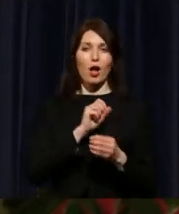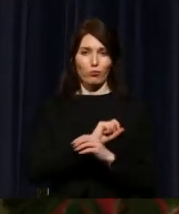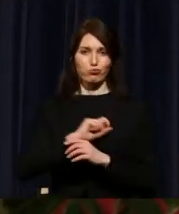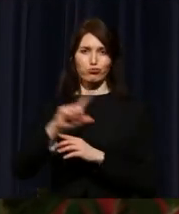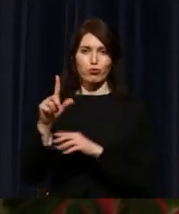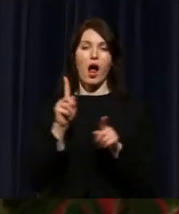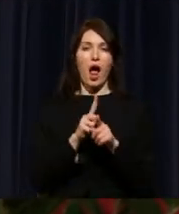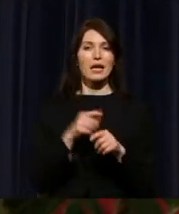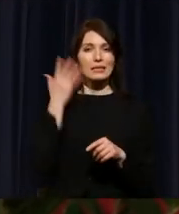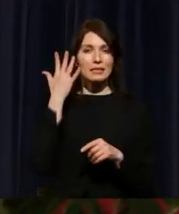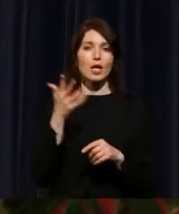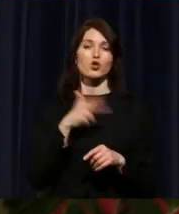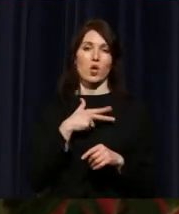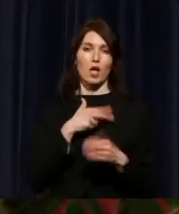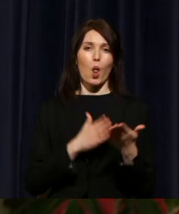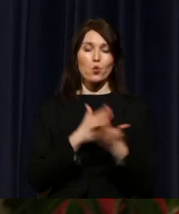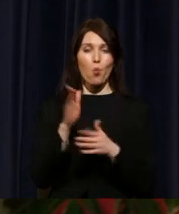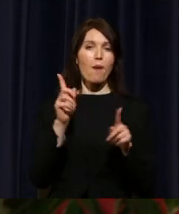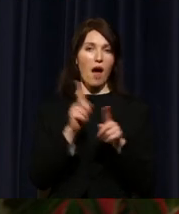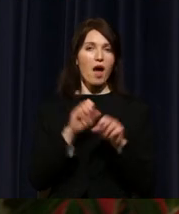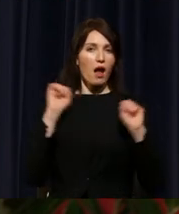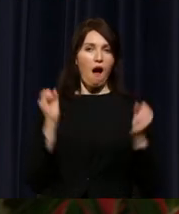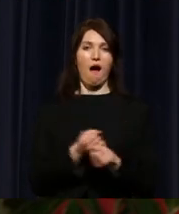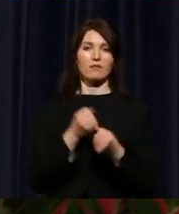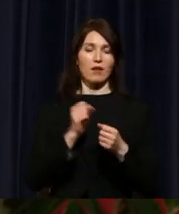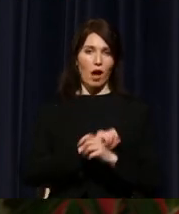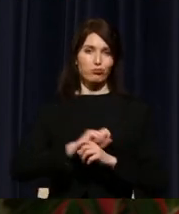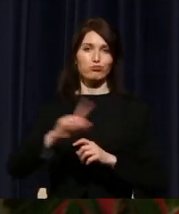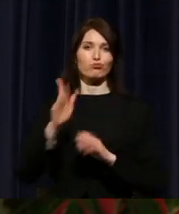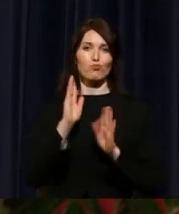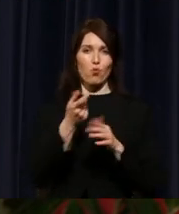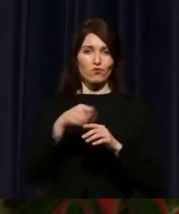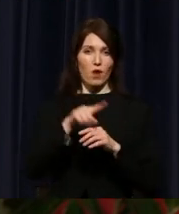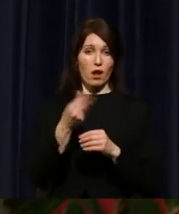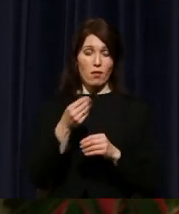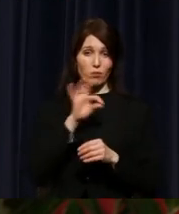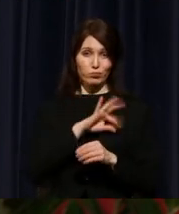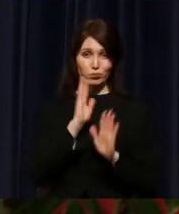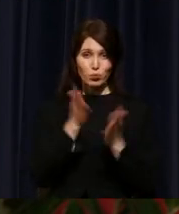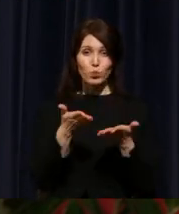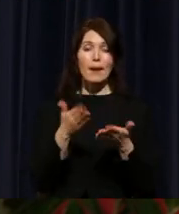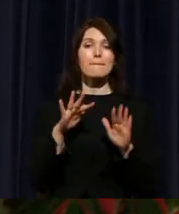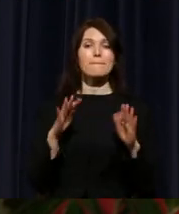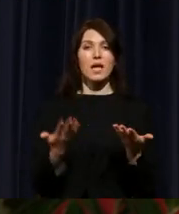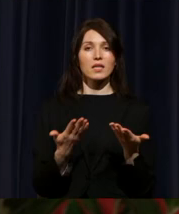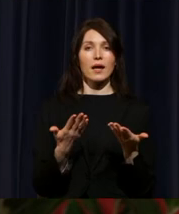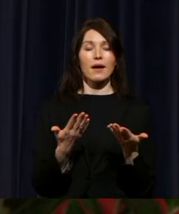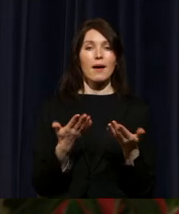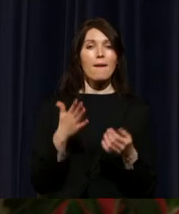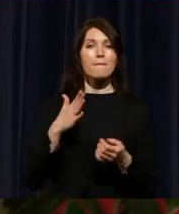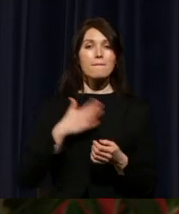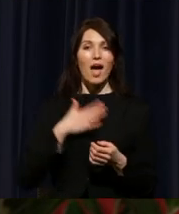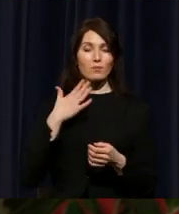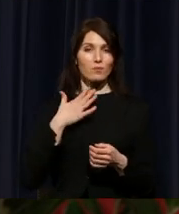sociālajā jomā viņš nu, tā kā straujāk jā, arī augs un tam līdzīgi. Bet man